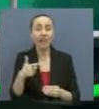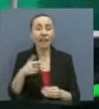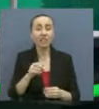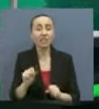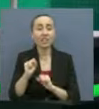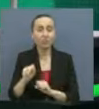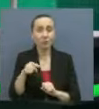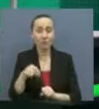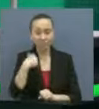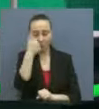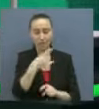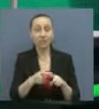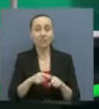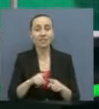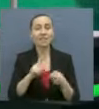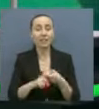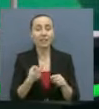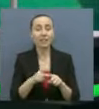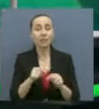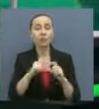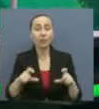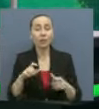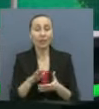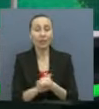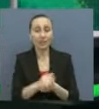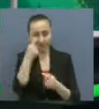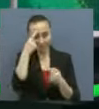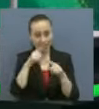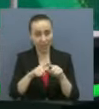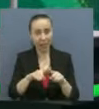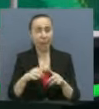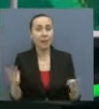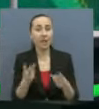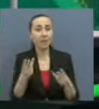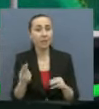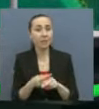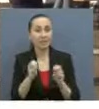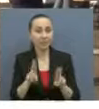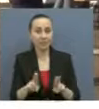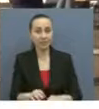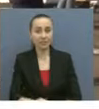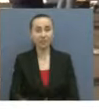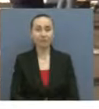этом году. В связи с этим школьников ознакомили с техникой пожарной безопасности.